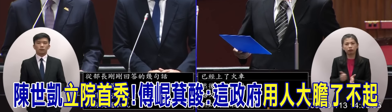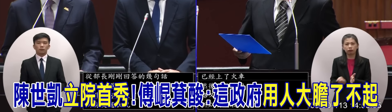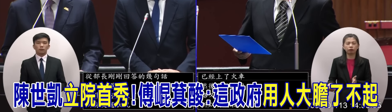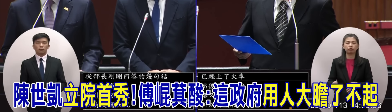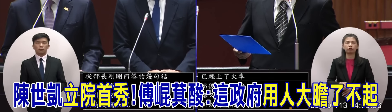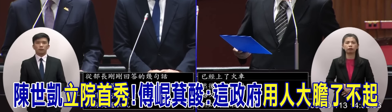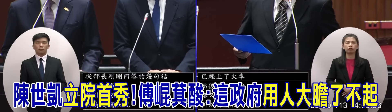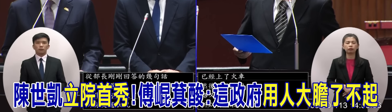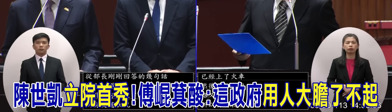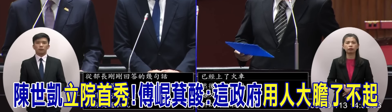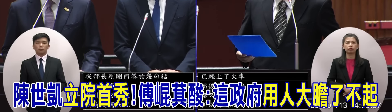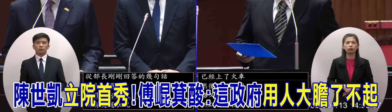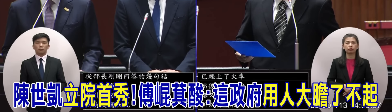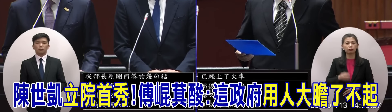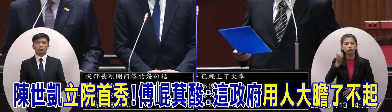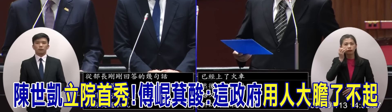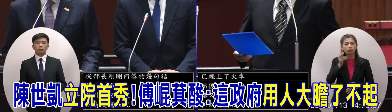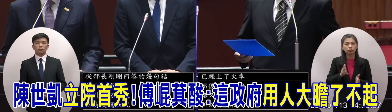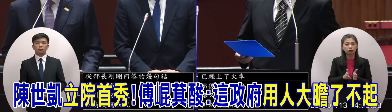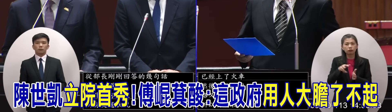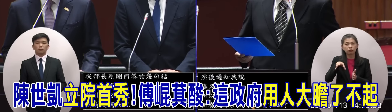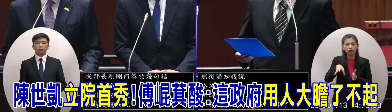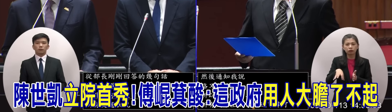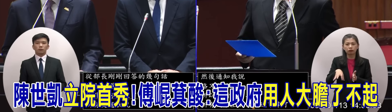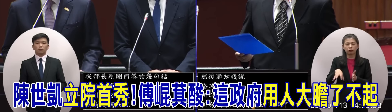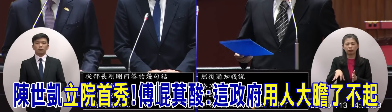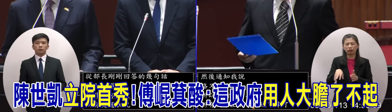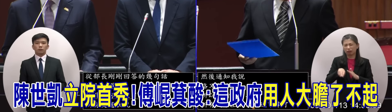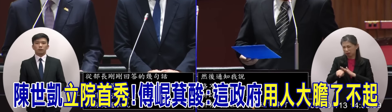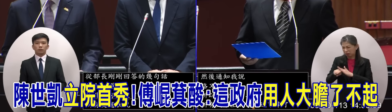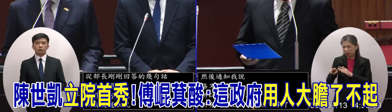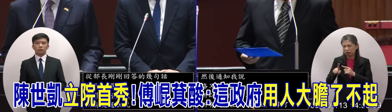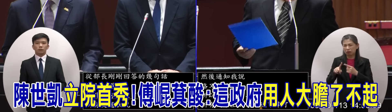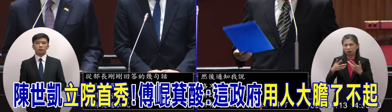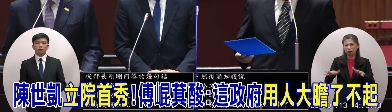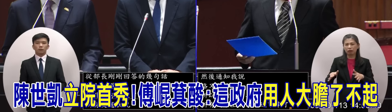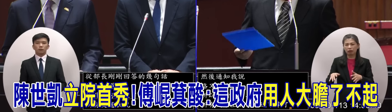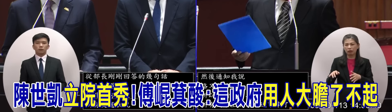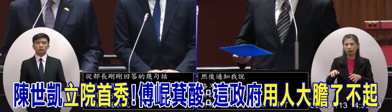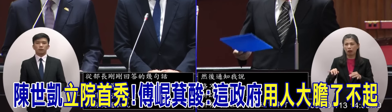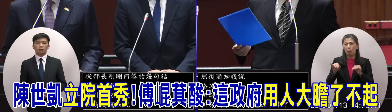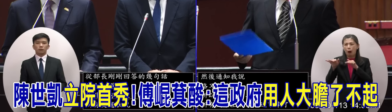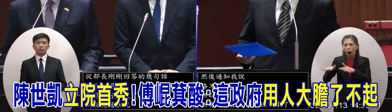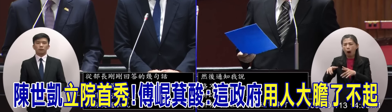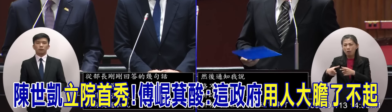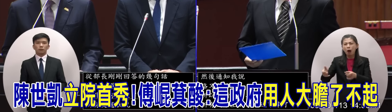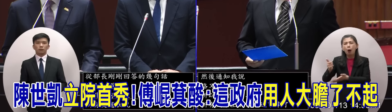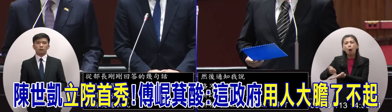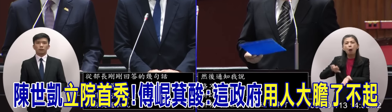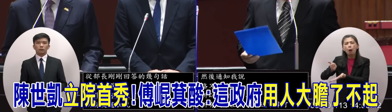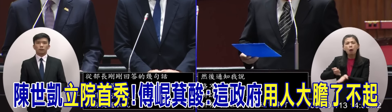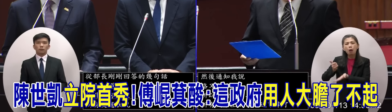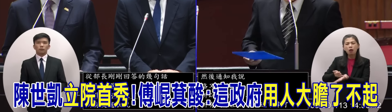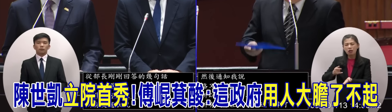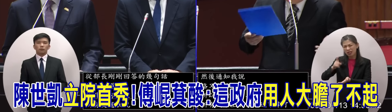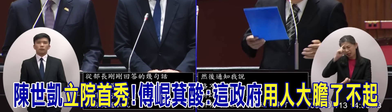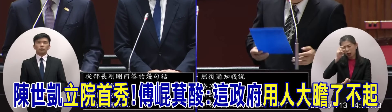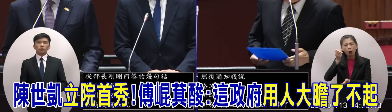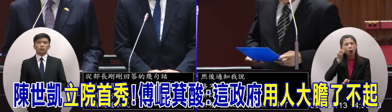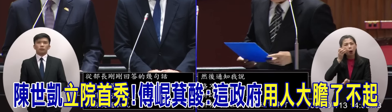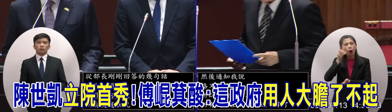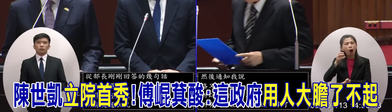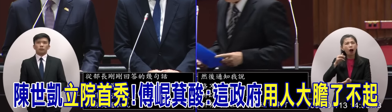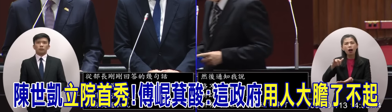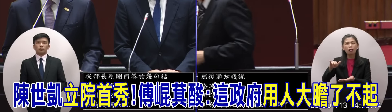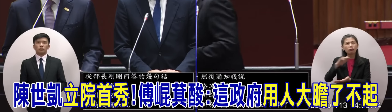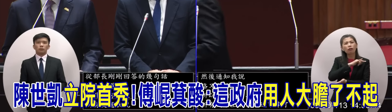了，然后花莲火车站像难民一样，一堆人赶着退票，一堆人赶着不晓得怎么样离开花莲。这些观光客，来，